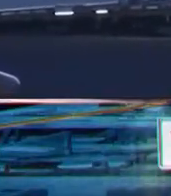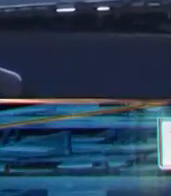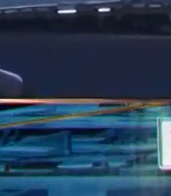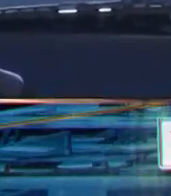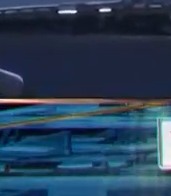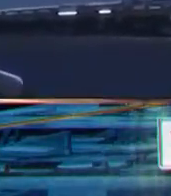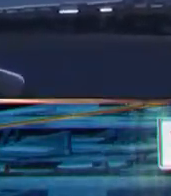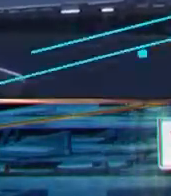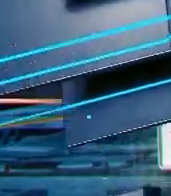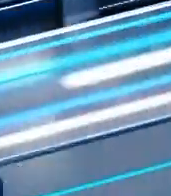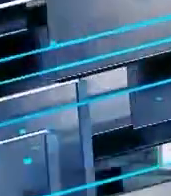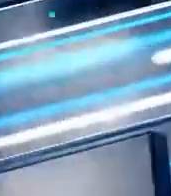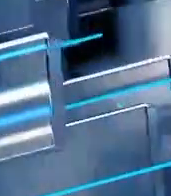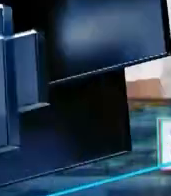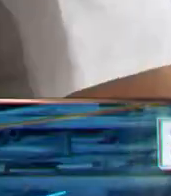арқалайды.